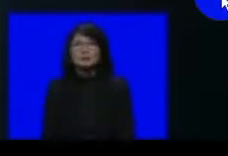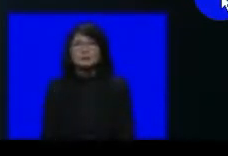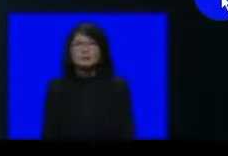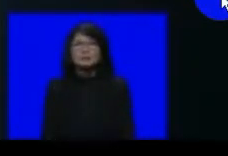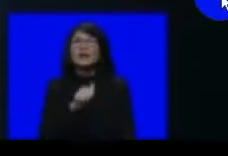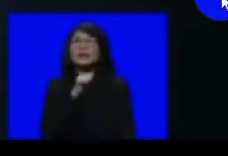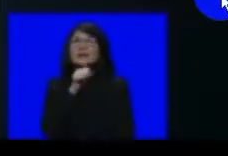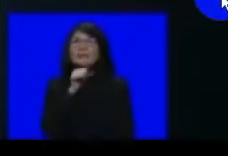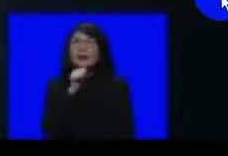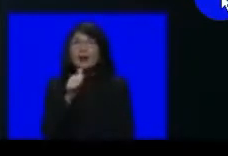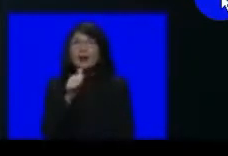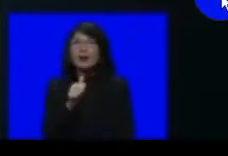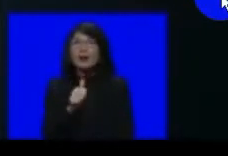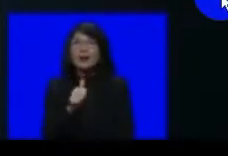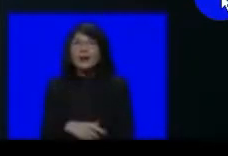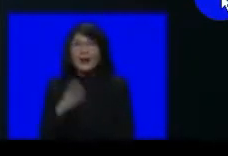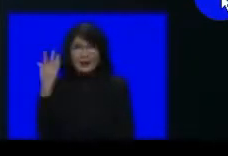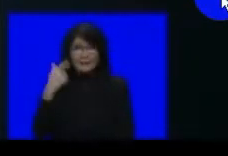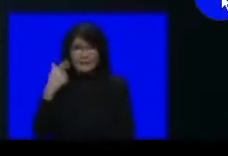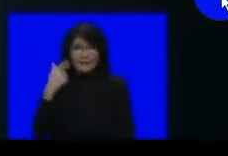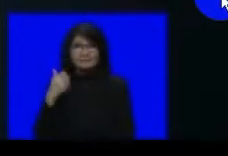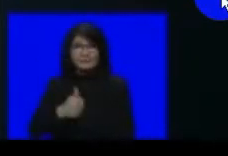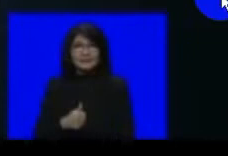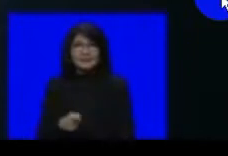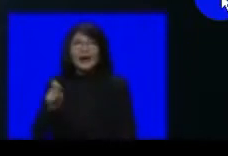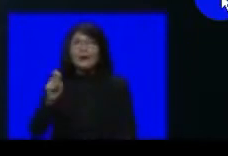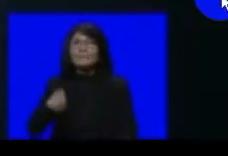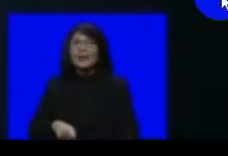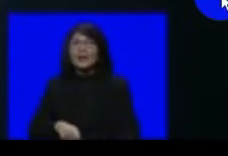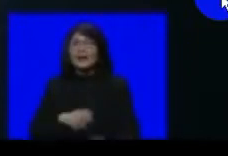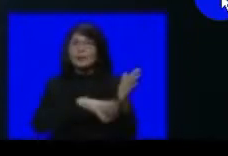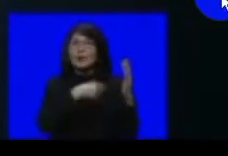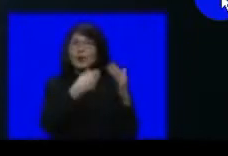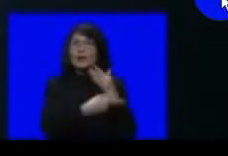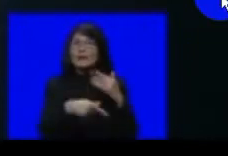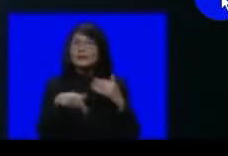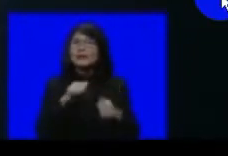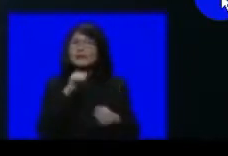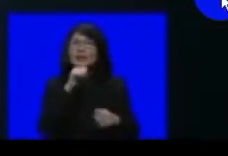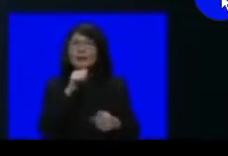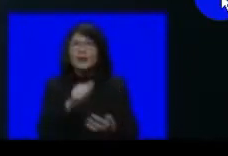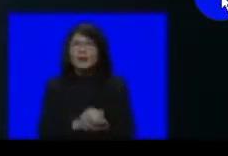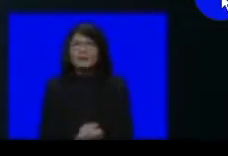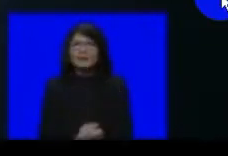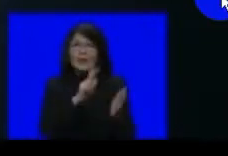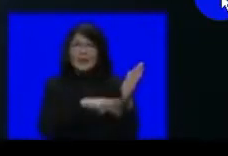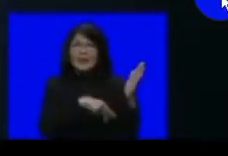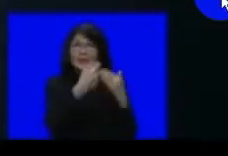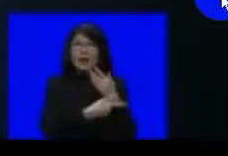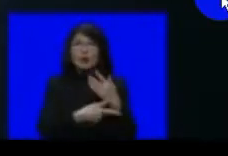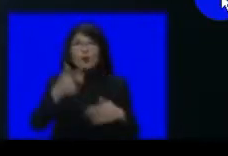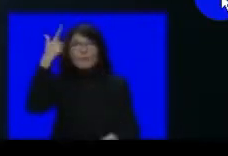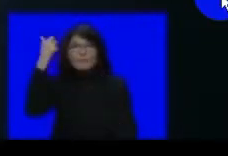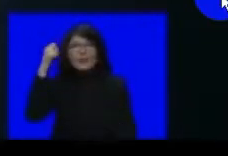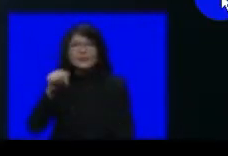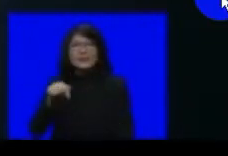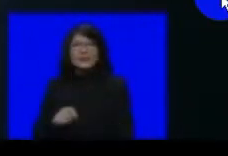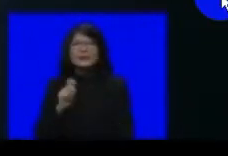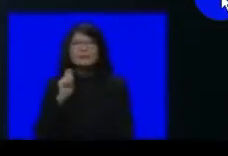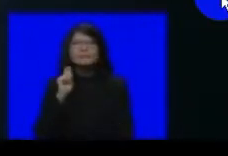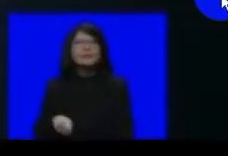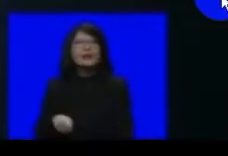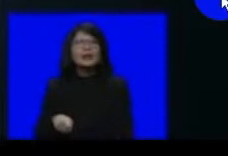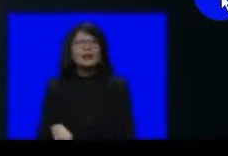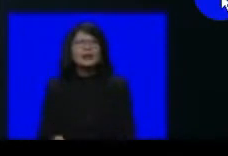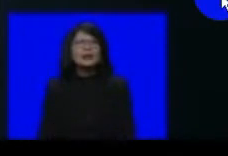kemudian siapa saja yang dapat menggunakan akun pembelajaran ini? Ya, jadi akun pembelajaran ini dapat digunakan